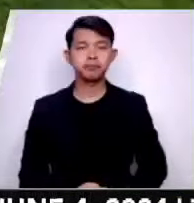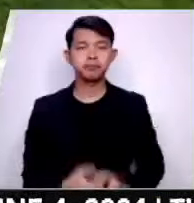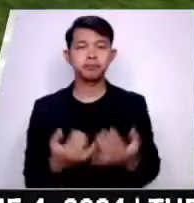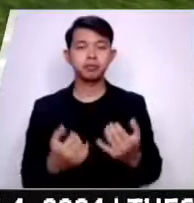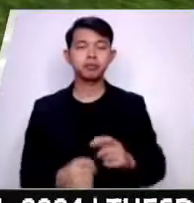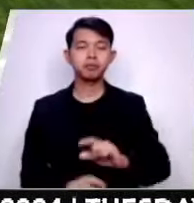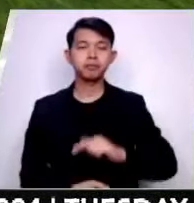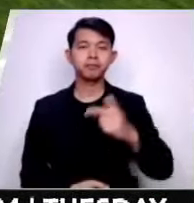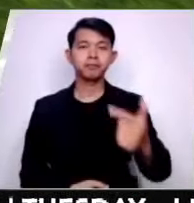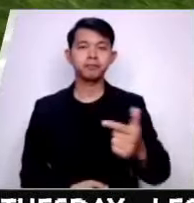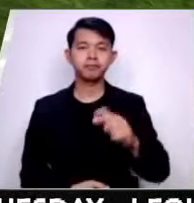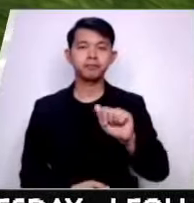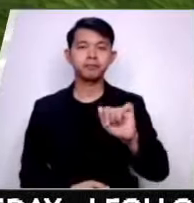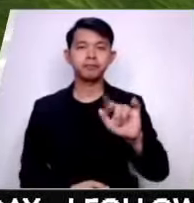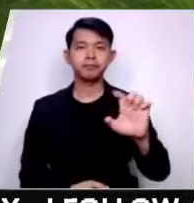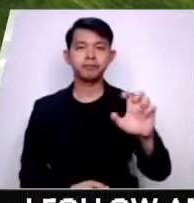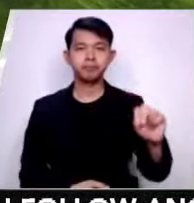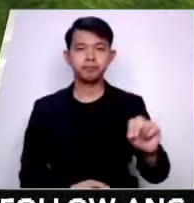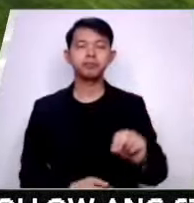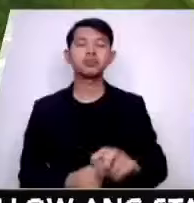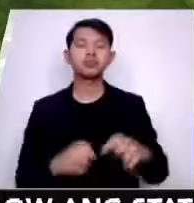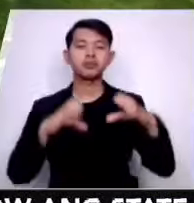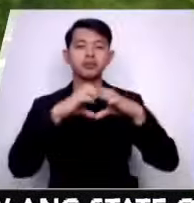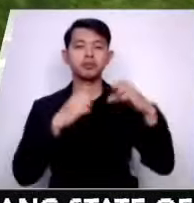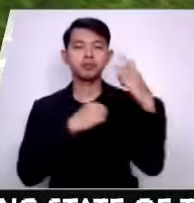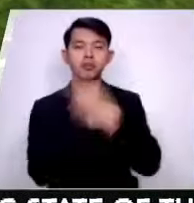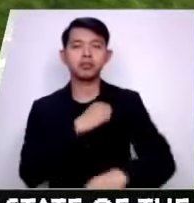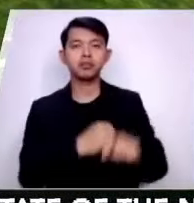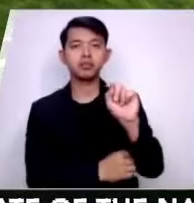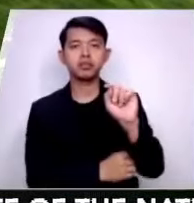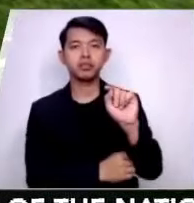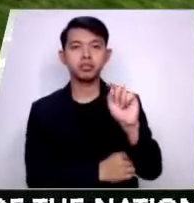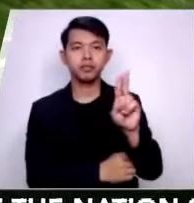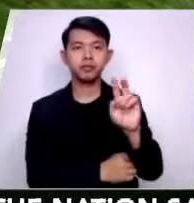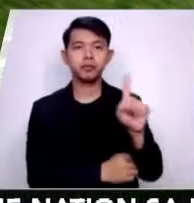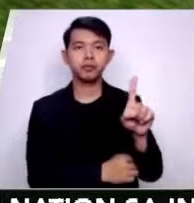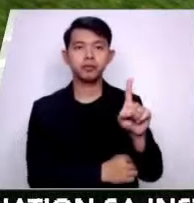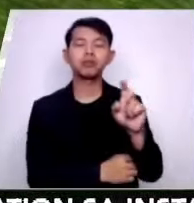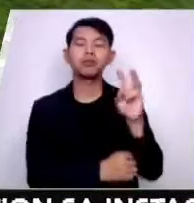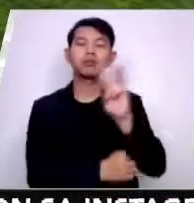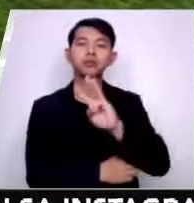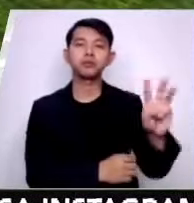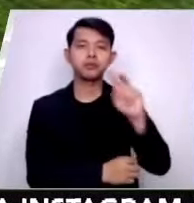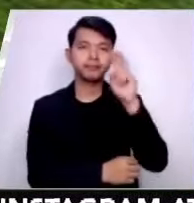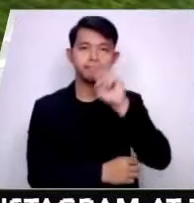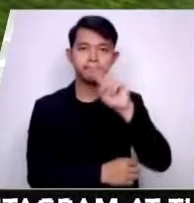Pedreso ng GMA Regional TV 1 Western Visayas. Eileen?